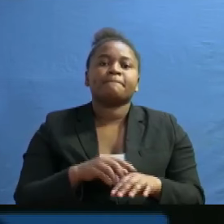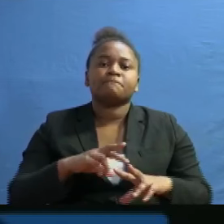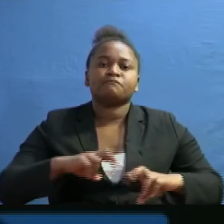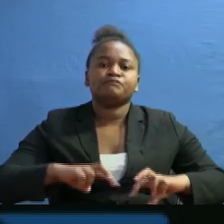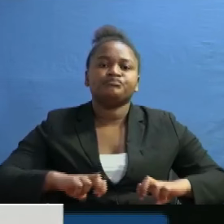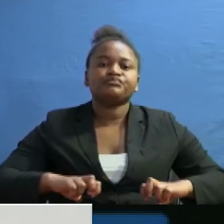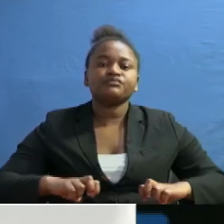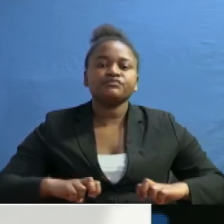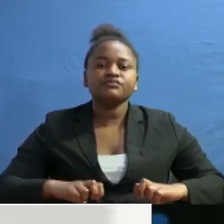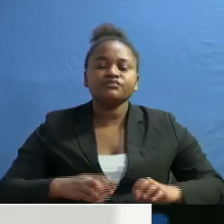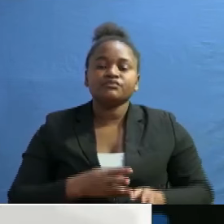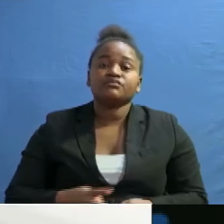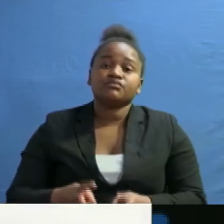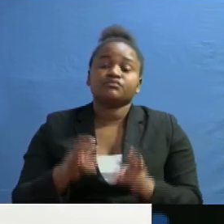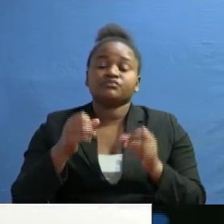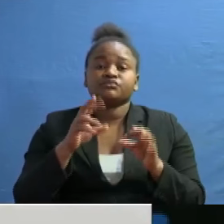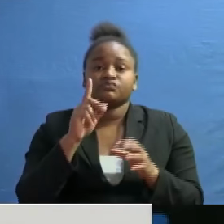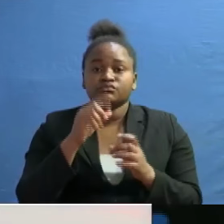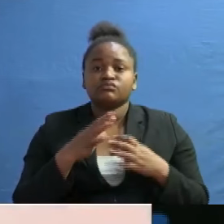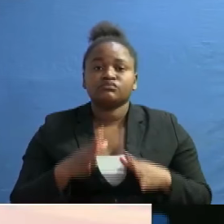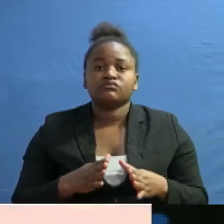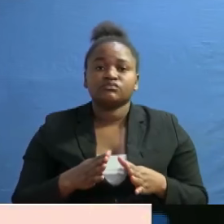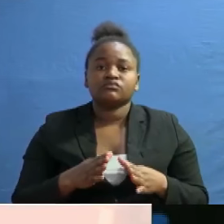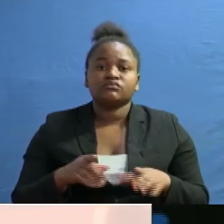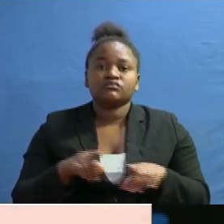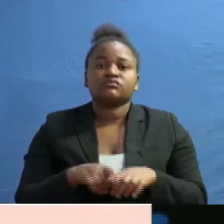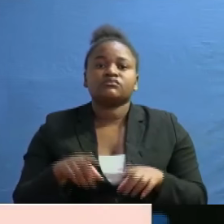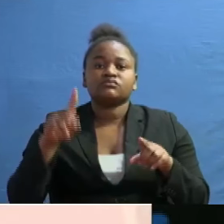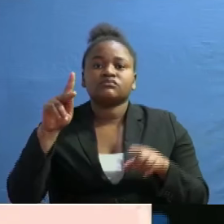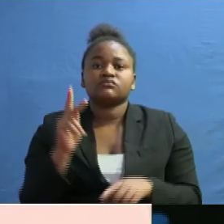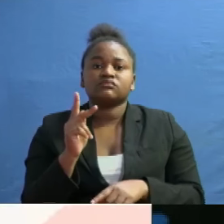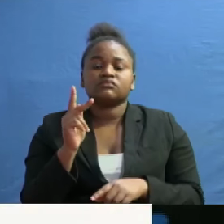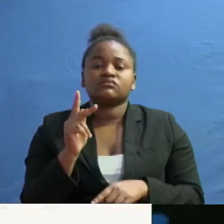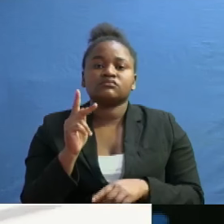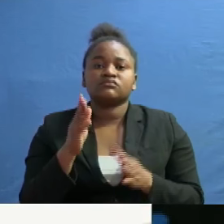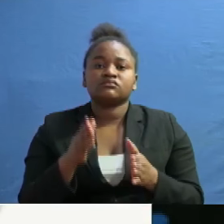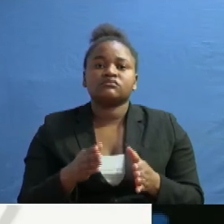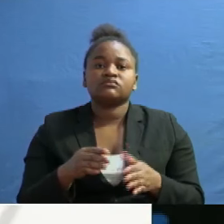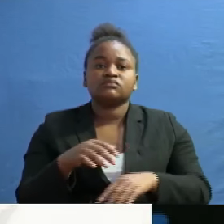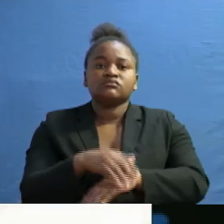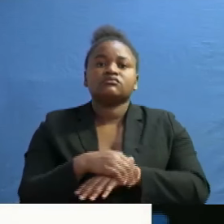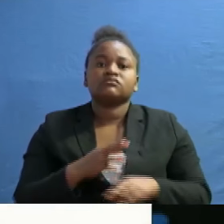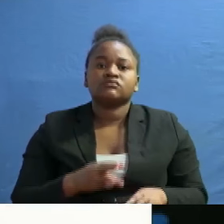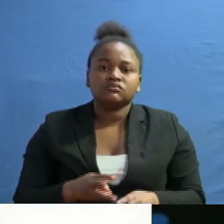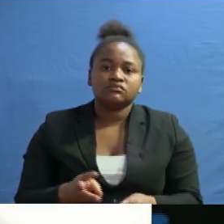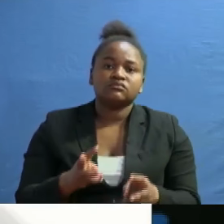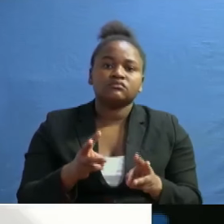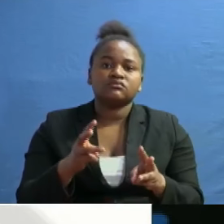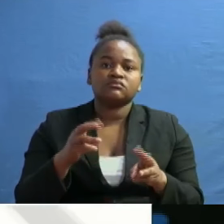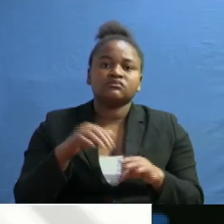tunatafuta nafasi ya mmoja wetu kama Mkenya, apate nafasi kwa Africa Union,